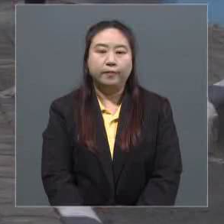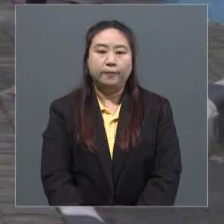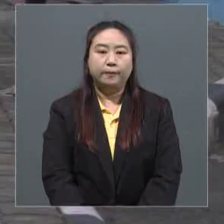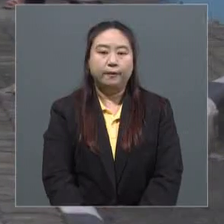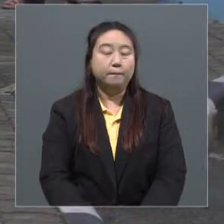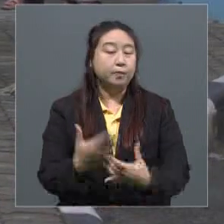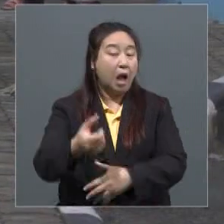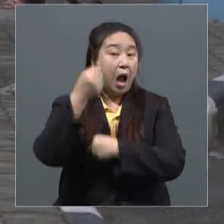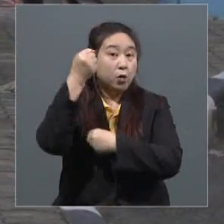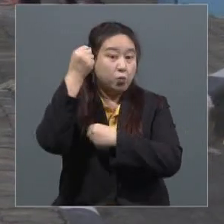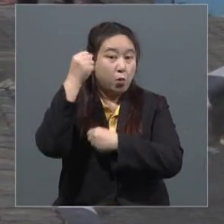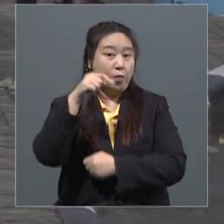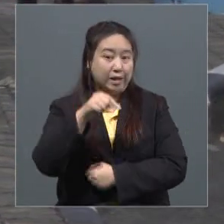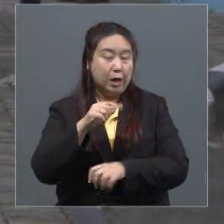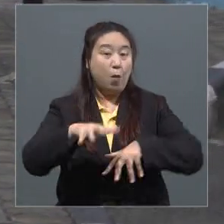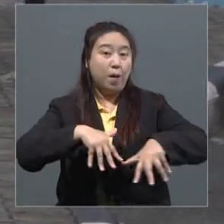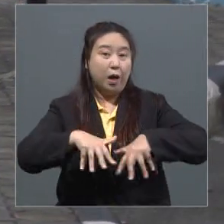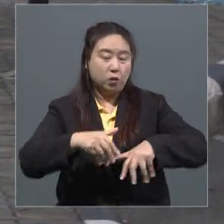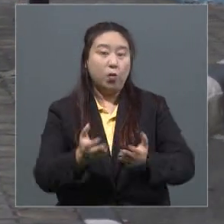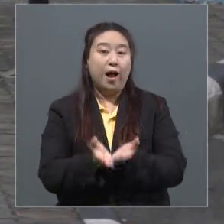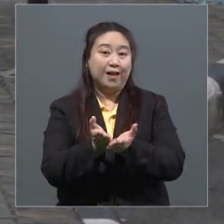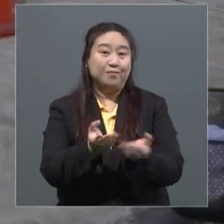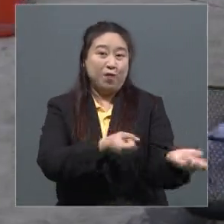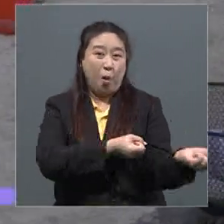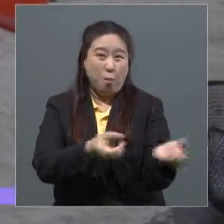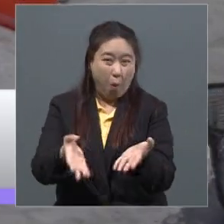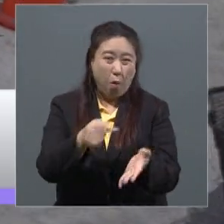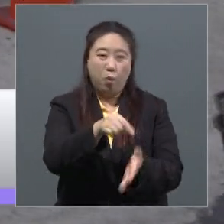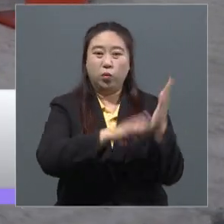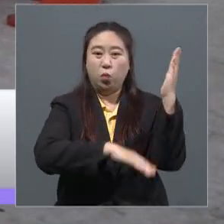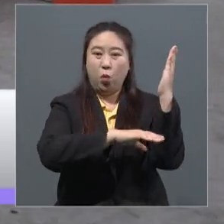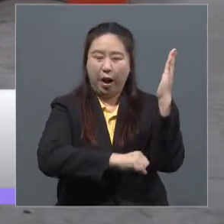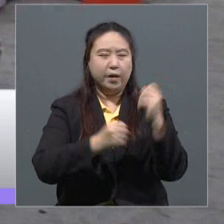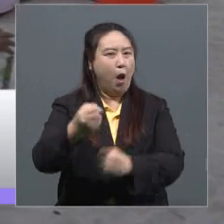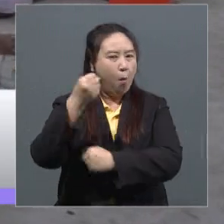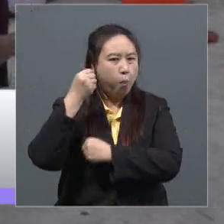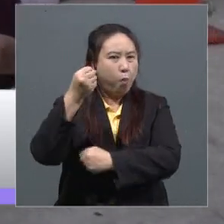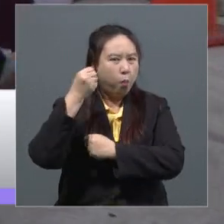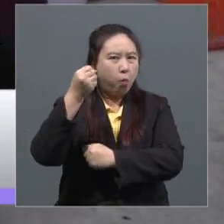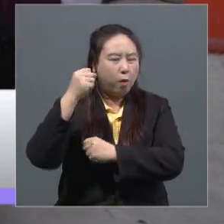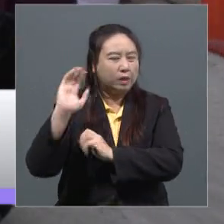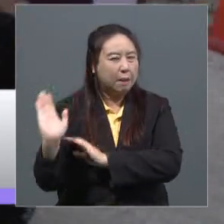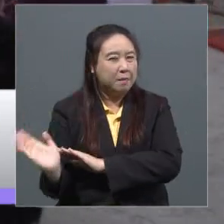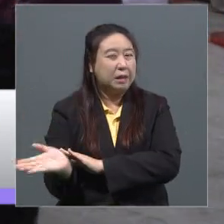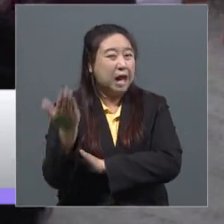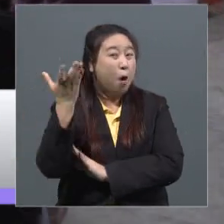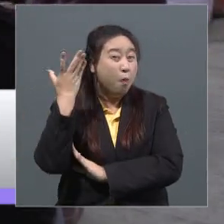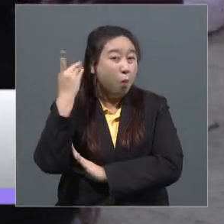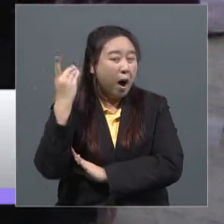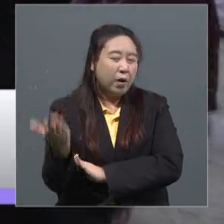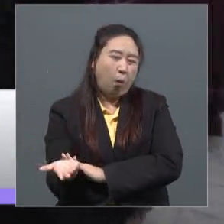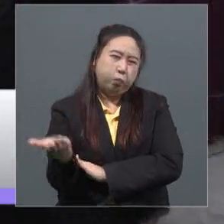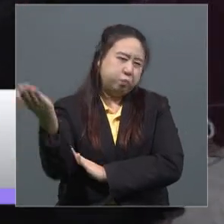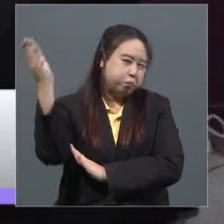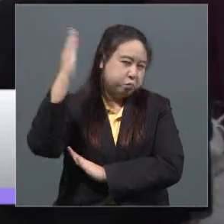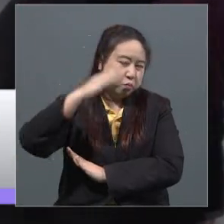การชุมนุมของชาวประมงพื้นบ้านบ้านหัวเขาอำเภอสิงหนครจังหวัดสงขลาที่ยืดเยื้อมาตั้งแต่ช่วงเช้าของเมื่อวานนี้นะครับโดยผู้ชุมนุ